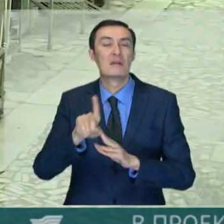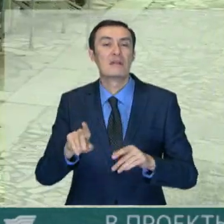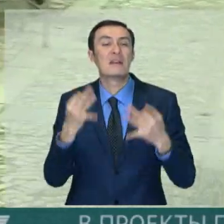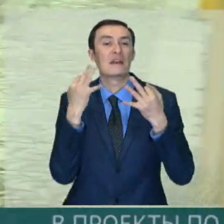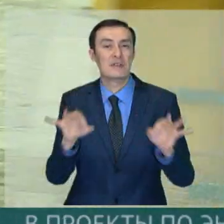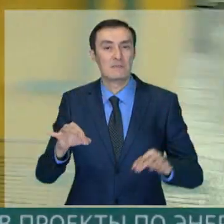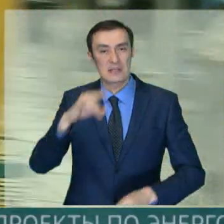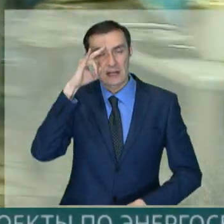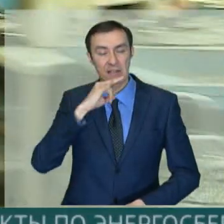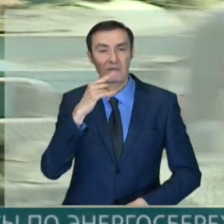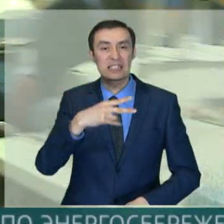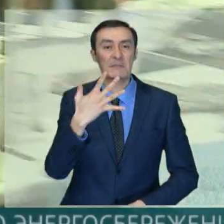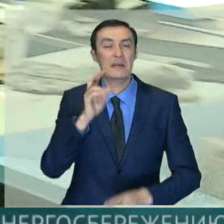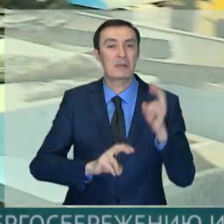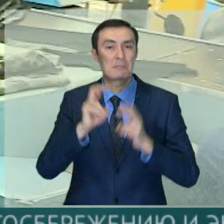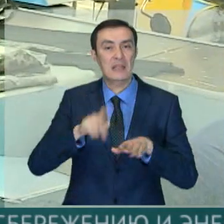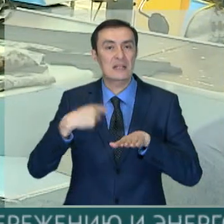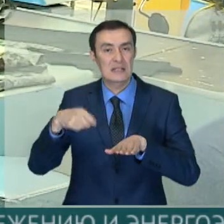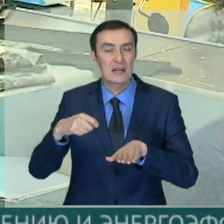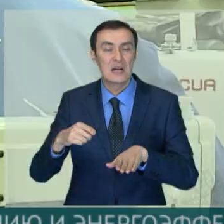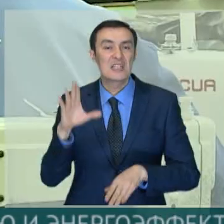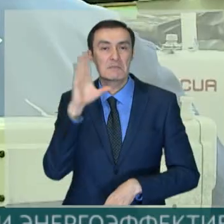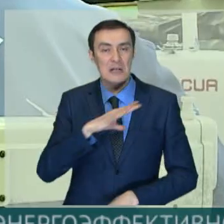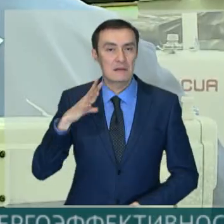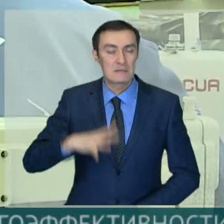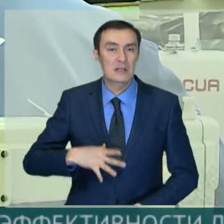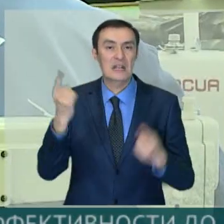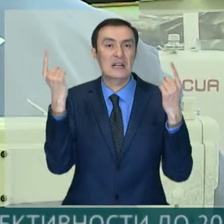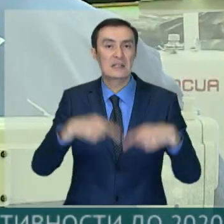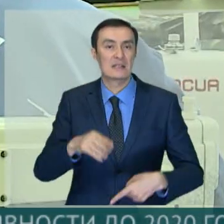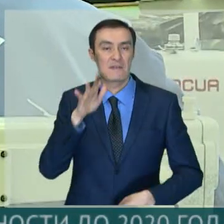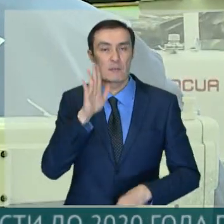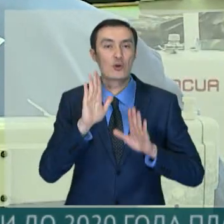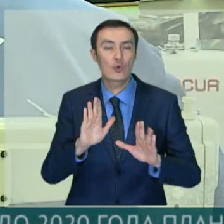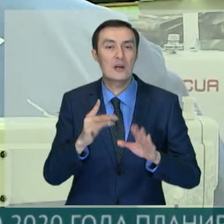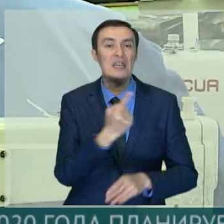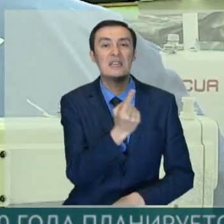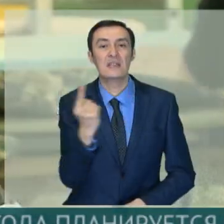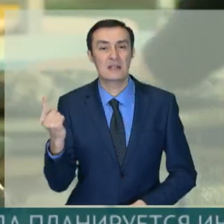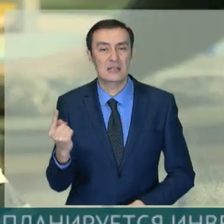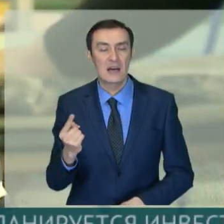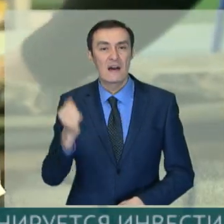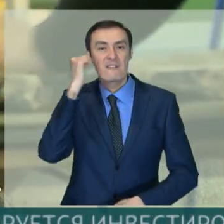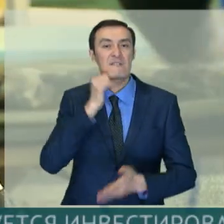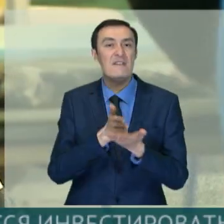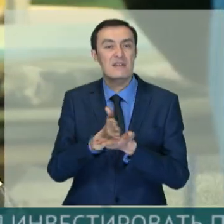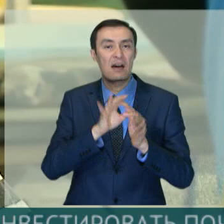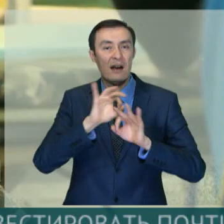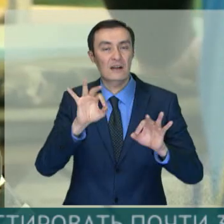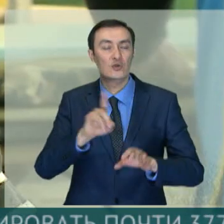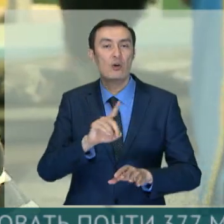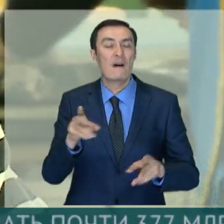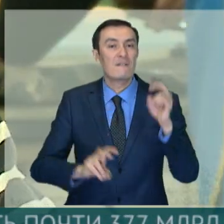Из 25 текстильных предприятий страны смогли пережить кризисное время лишь единицы. Ветераны рассказывают, что фабрика